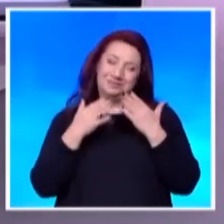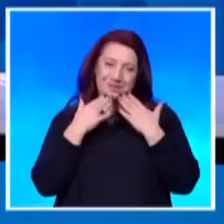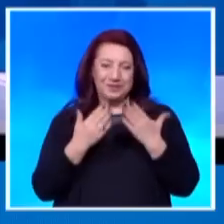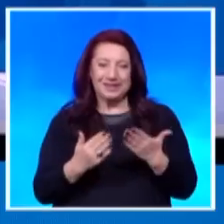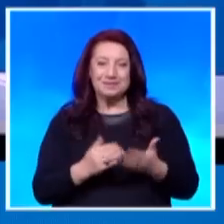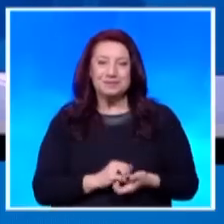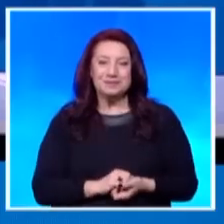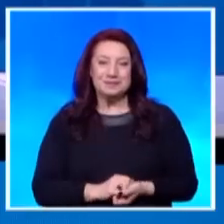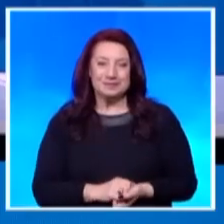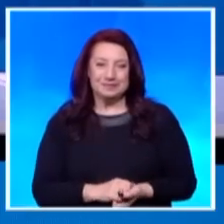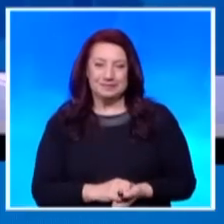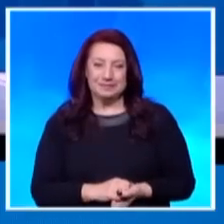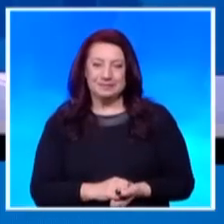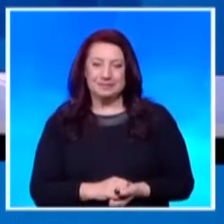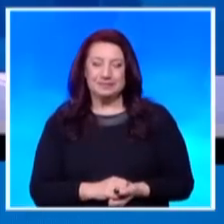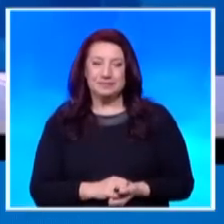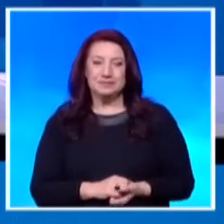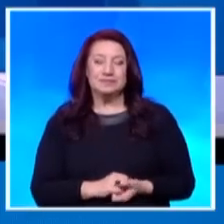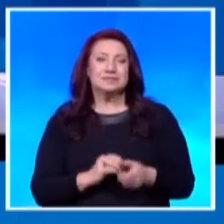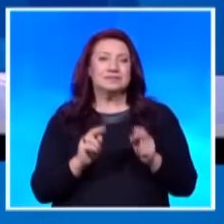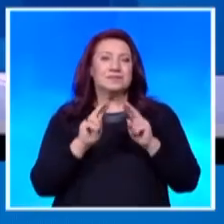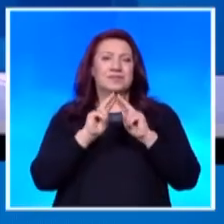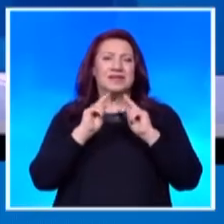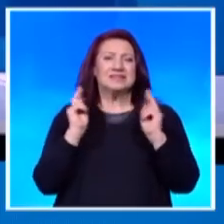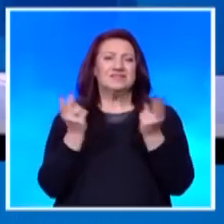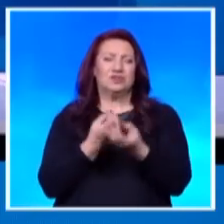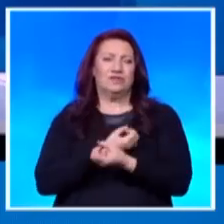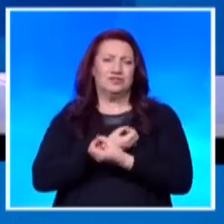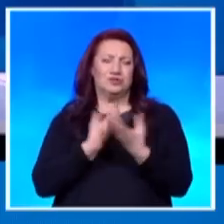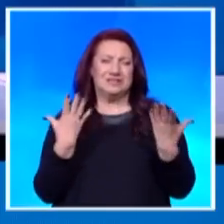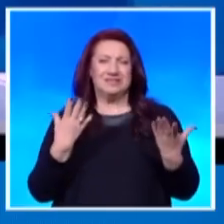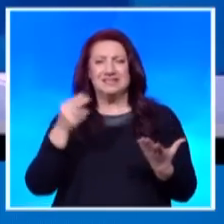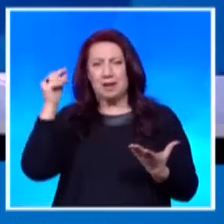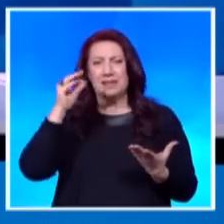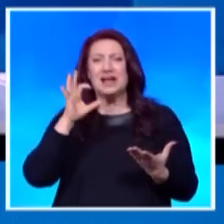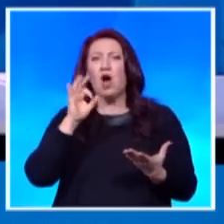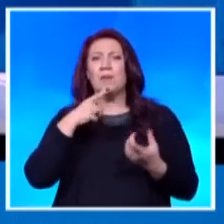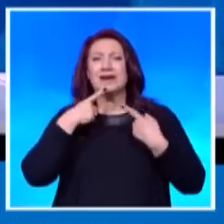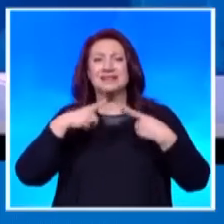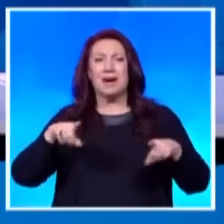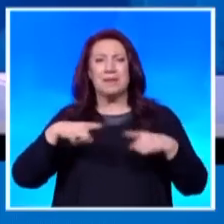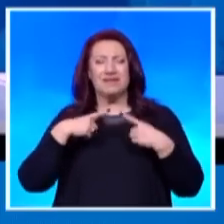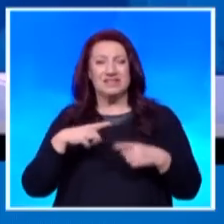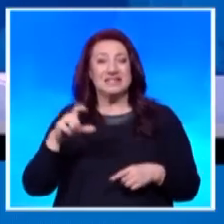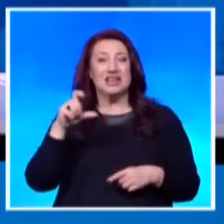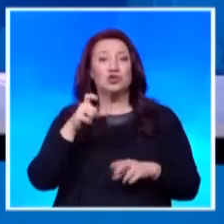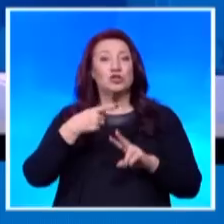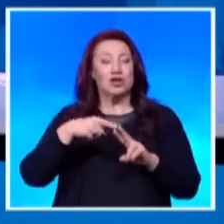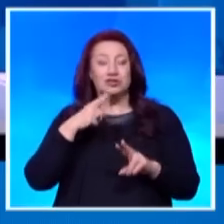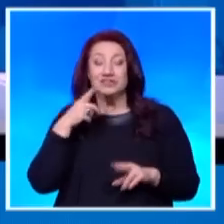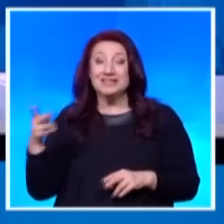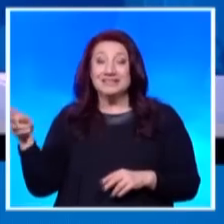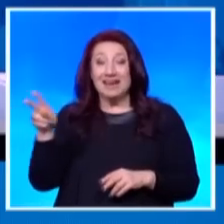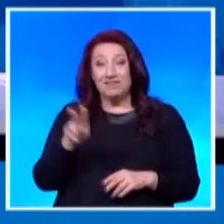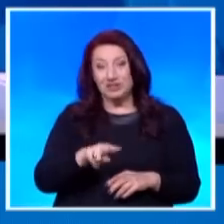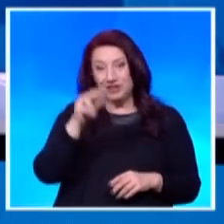ти. Световно известното българско сопрано Соня Йончева се завръща в България за концерт в навечерието на Великден.